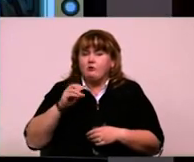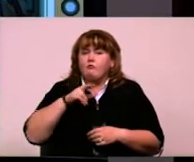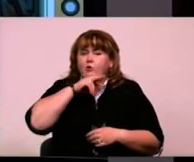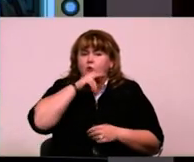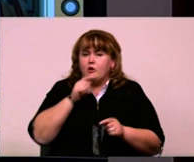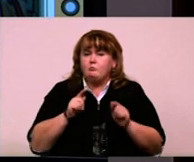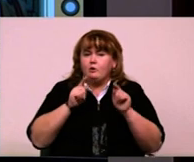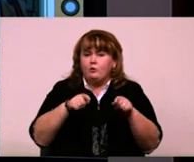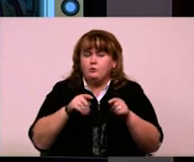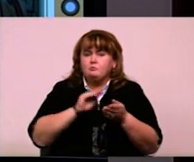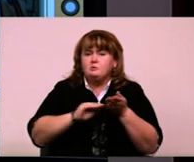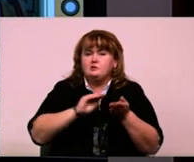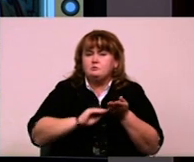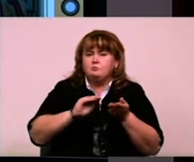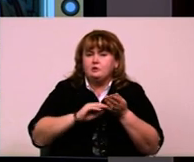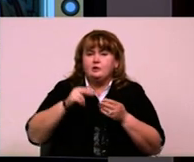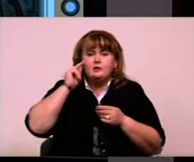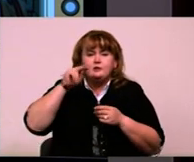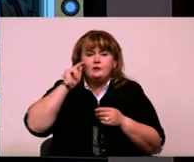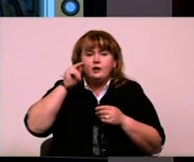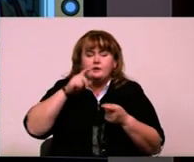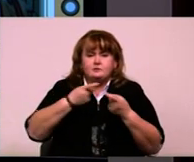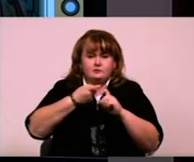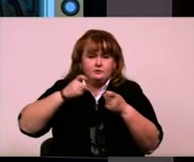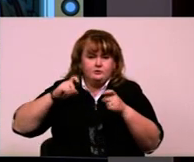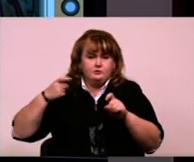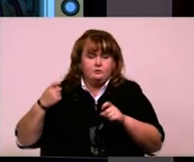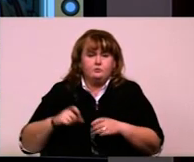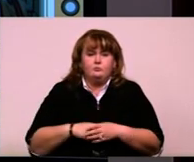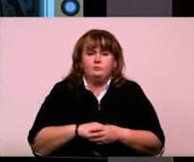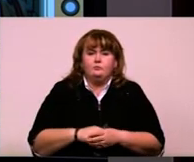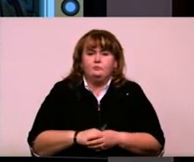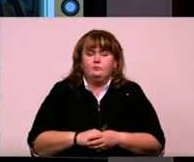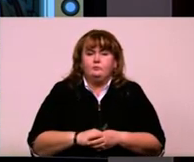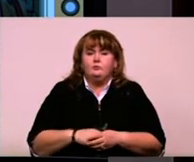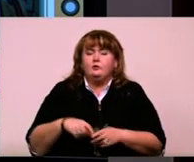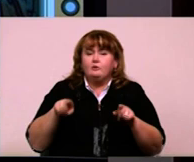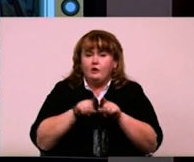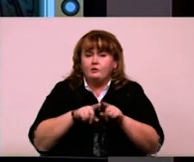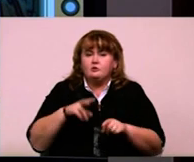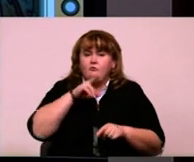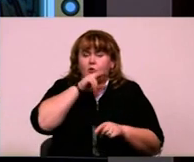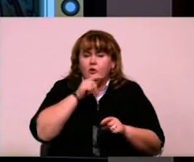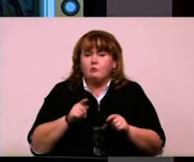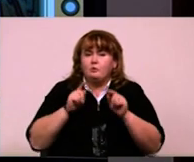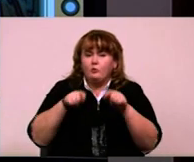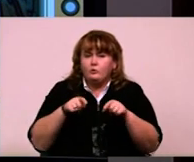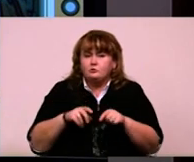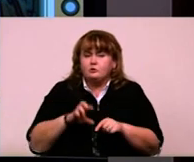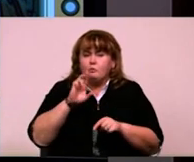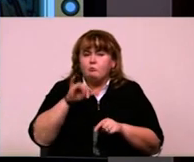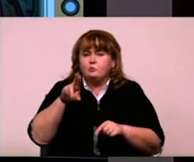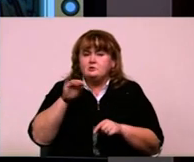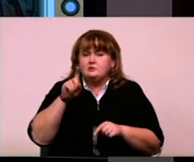Корею приходит письменность и китайские иероглифы. Также в Корею приходит